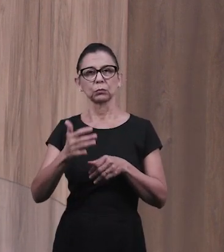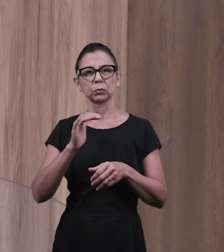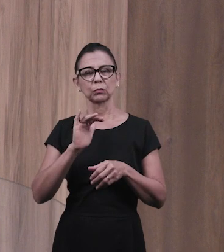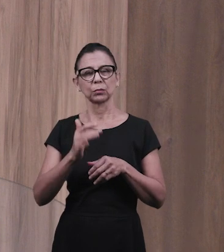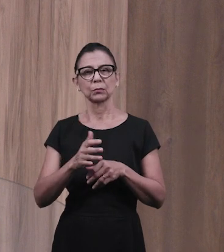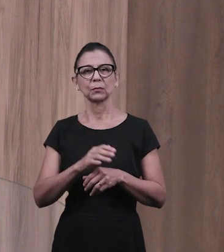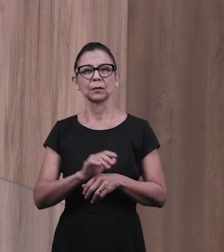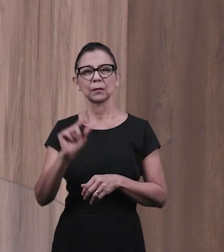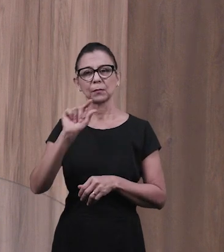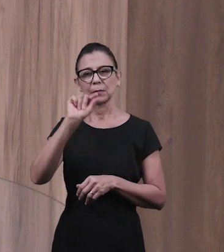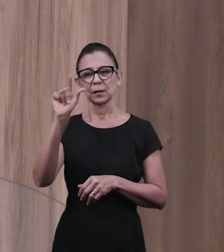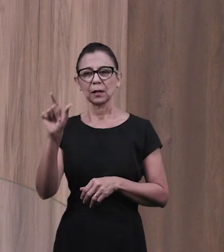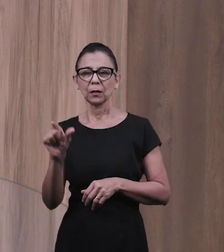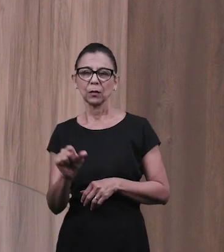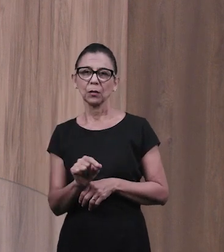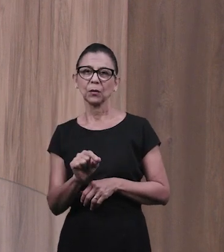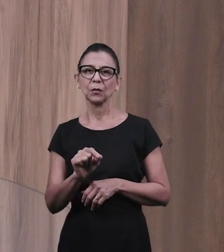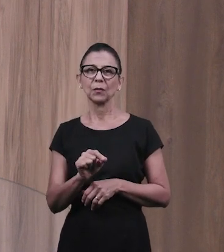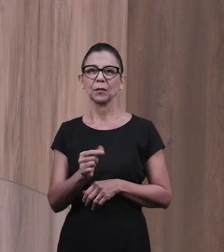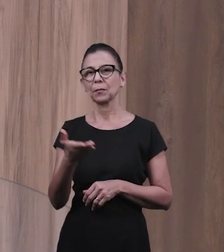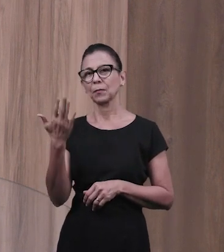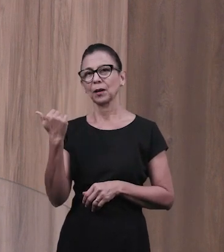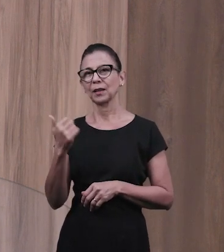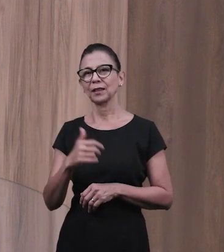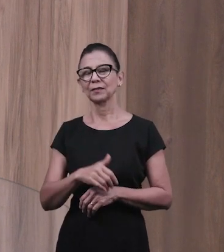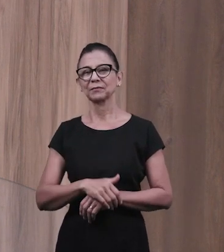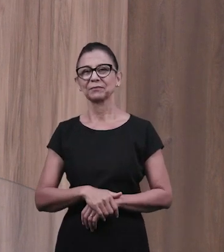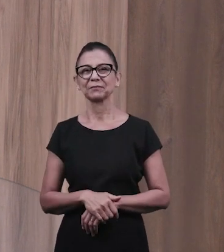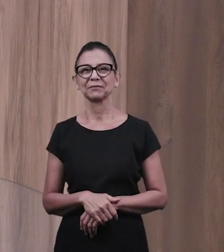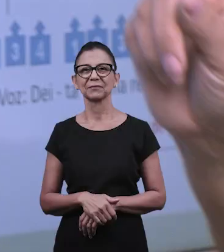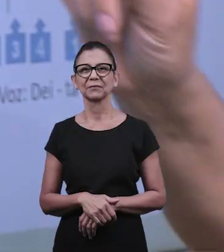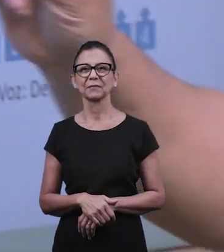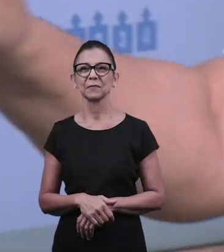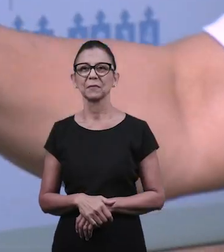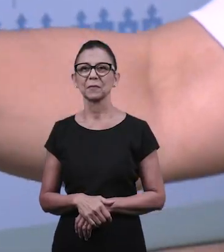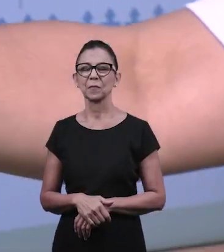tambour, la demi-lune, la clave. Nous allons voir.